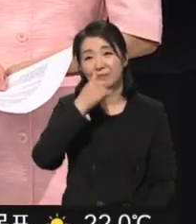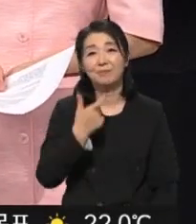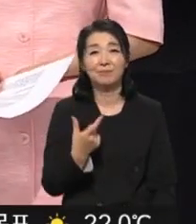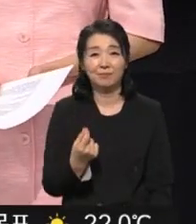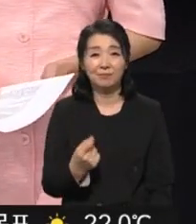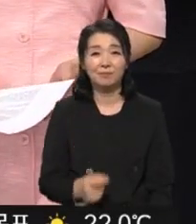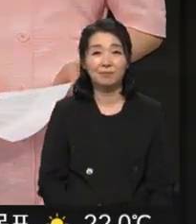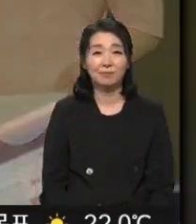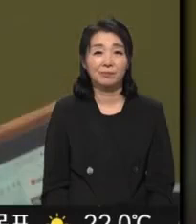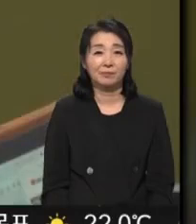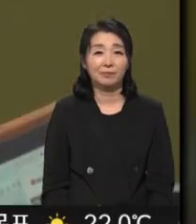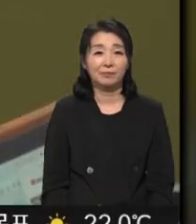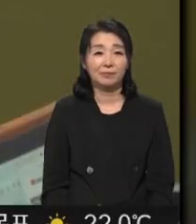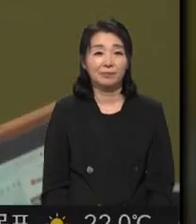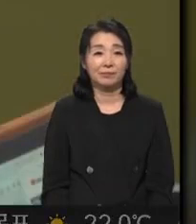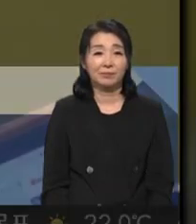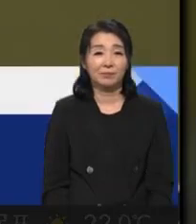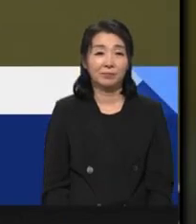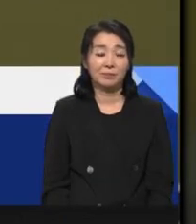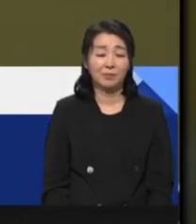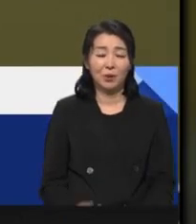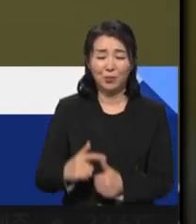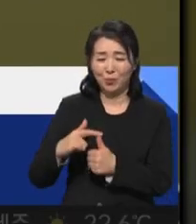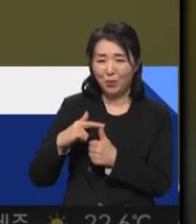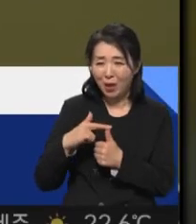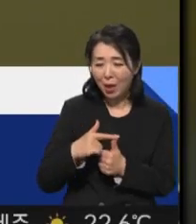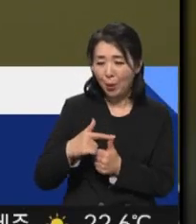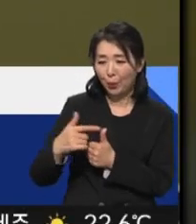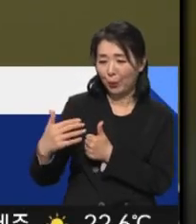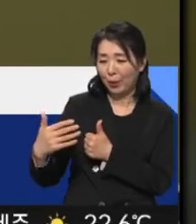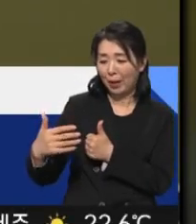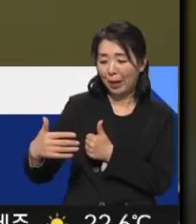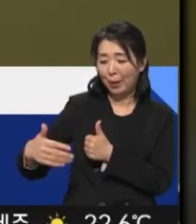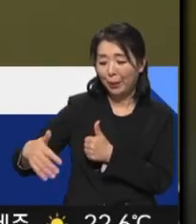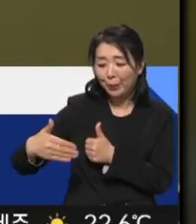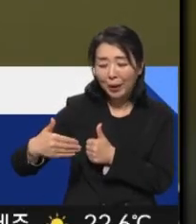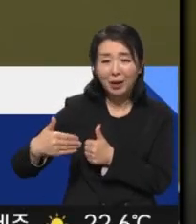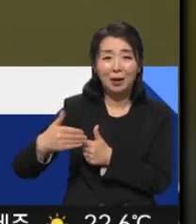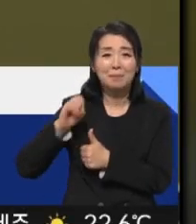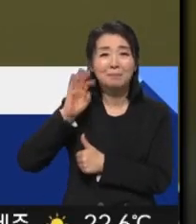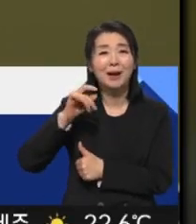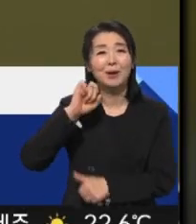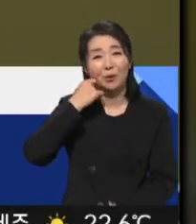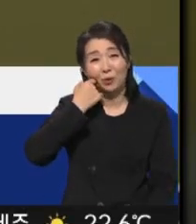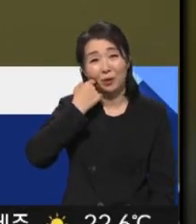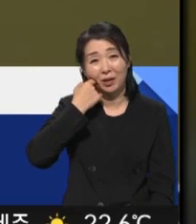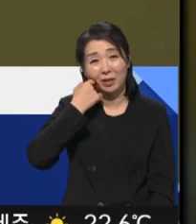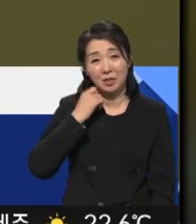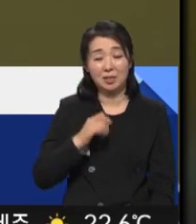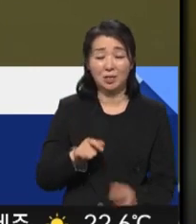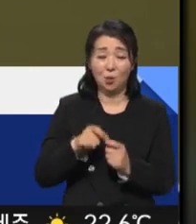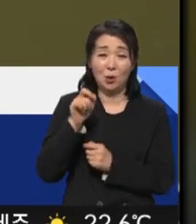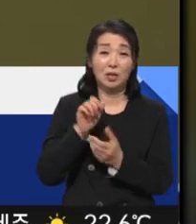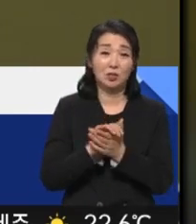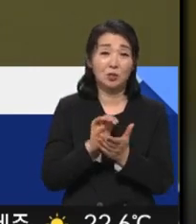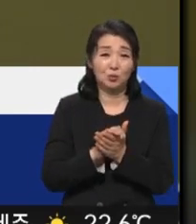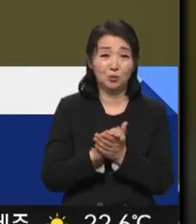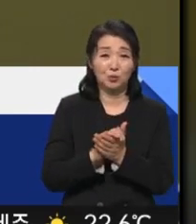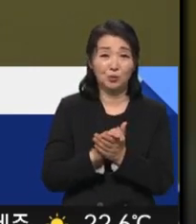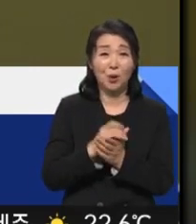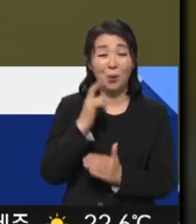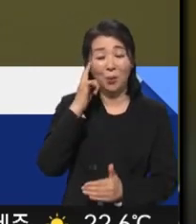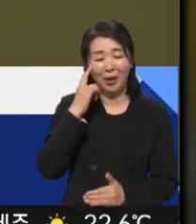보입니다. 회유 압박 뭐 이렇게 이야기할 수는 없고 오랜 친구가 정말 우정을 인